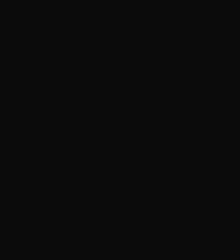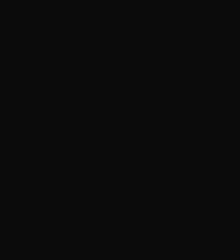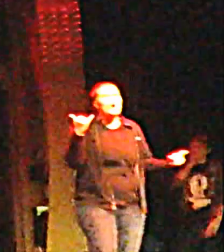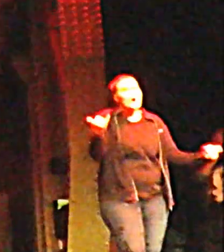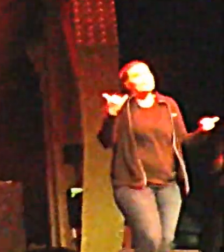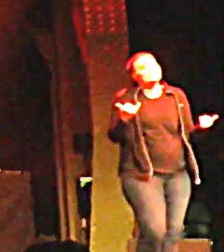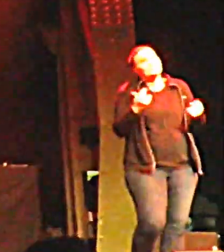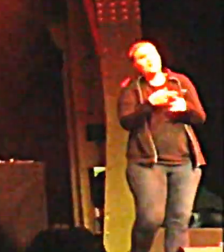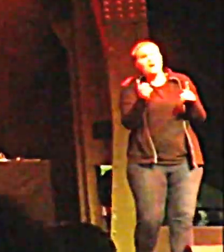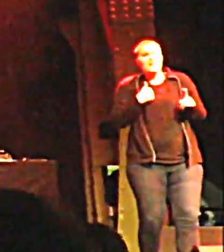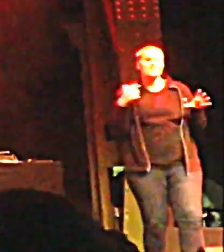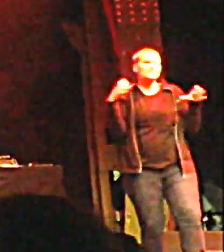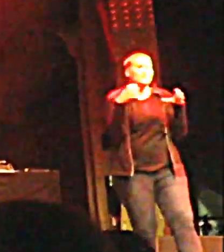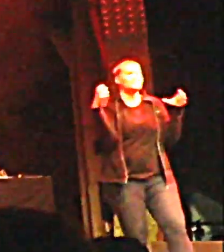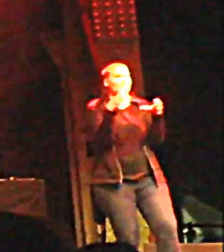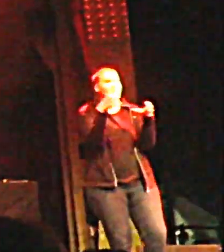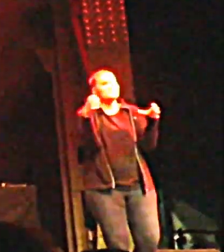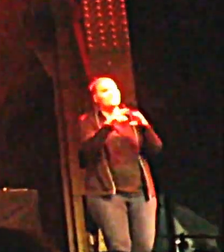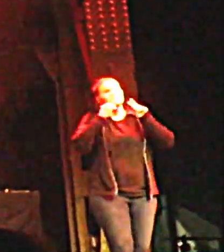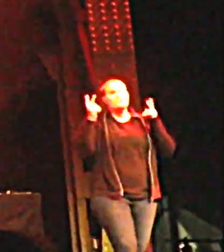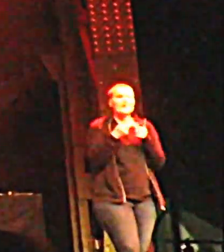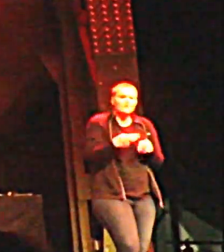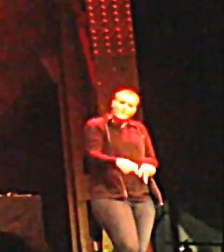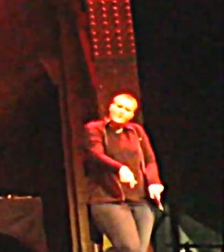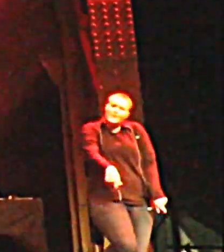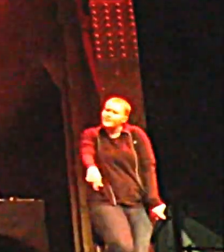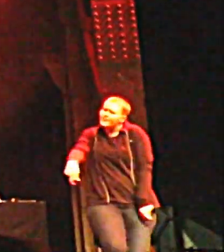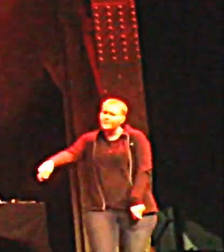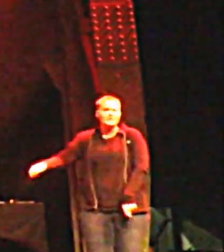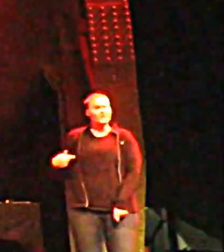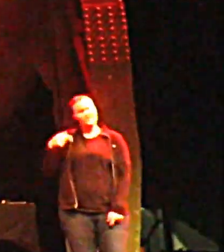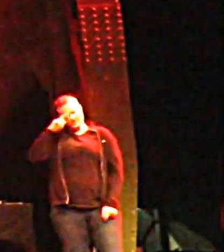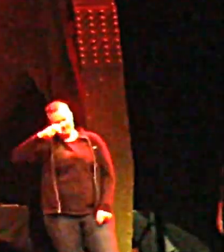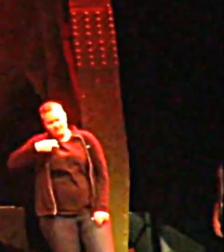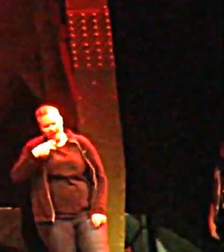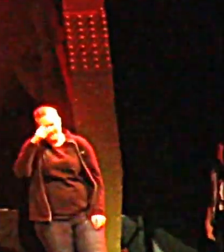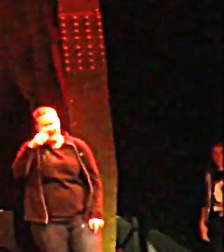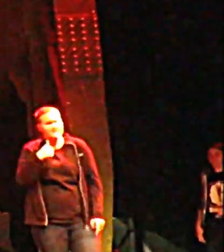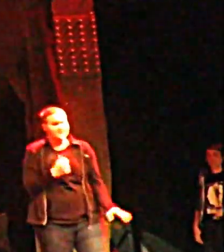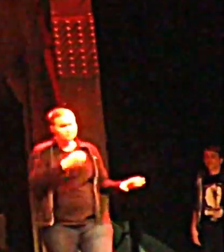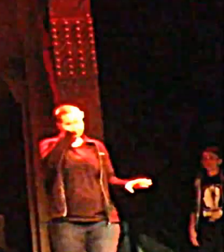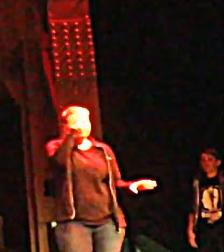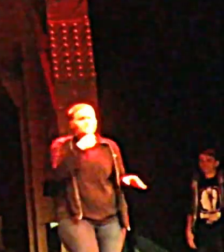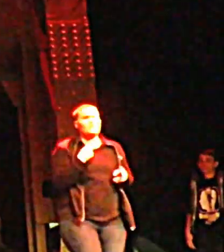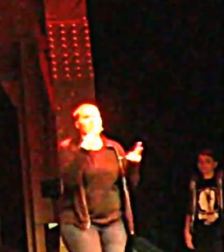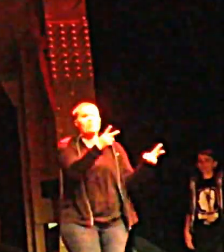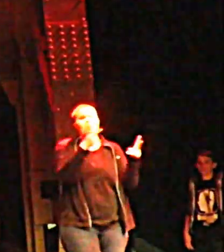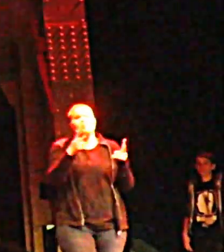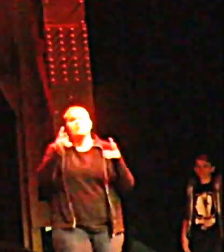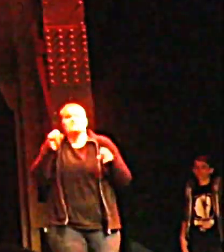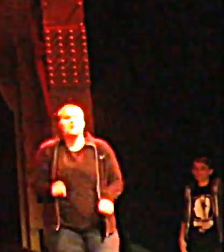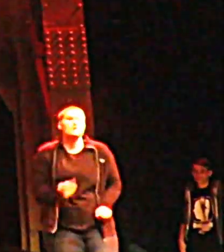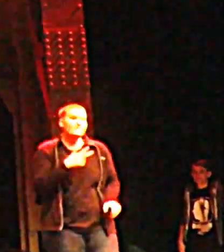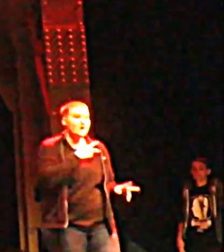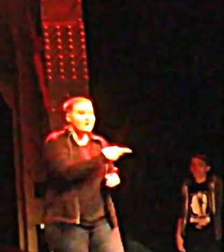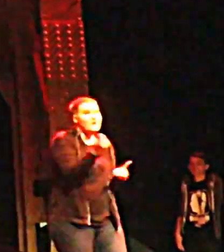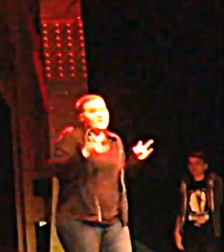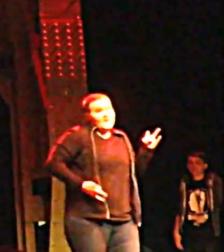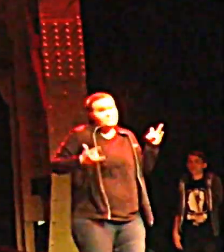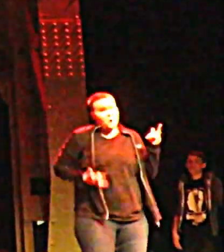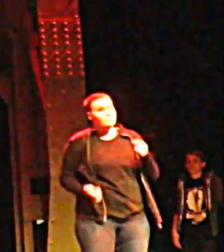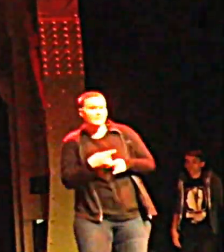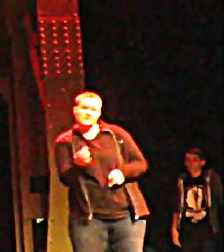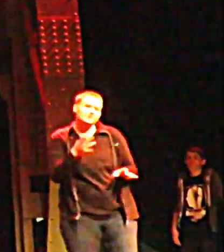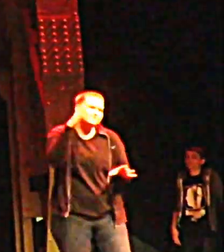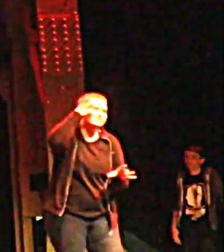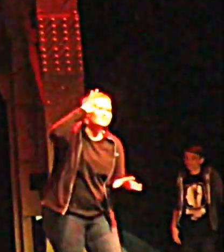Heutzutage lässt sich nur an der BMC zu weggissen. Wissen, dass sie nichts wissen. Sie können jeden wissen. Ihr habt Faschisten mit der Infobkultur nichts zu tun.